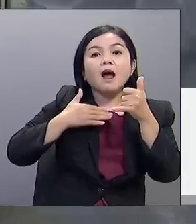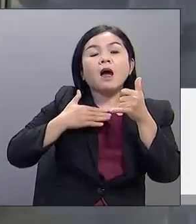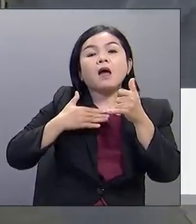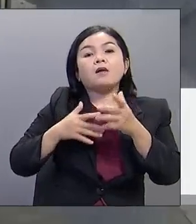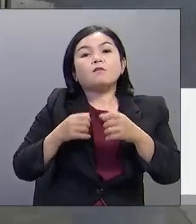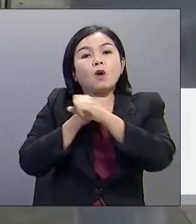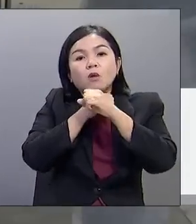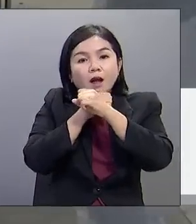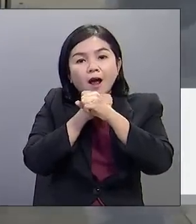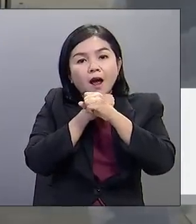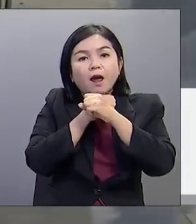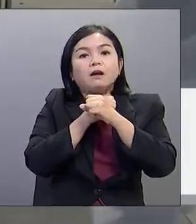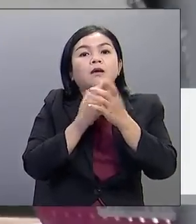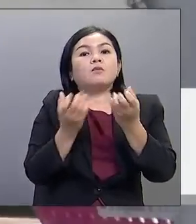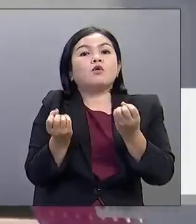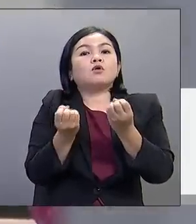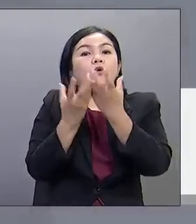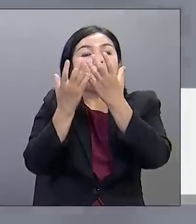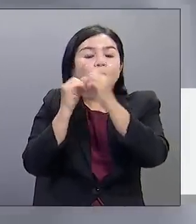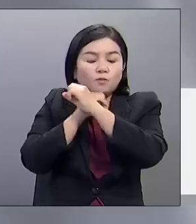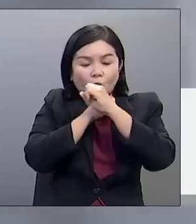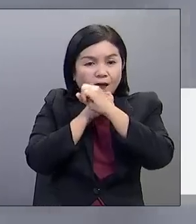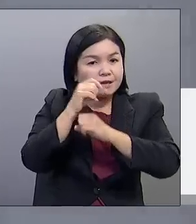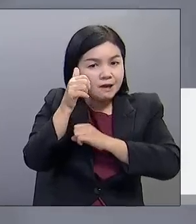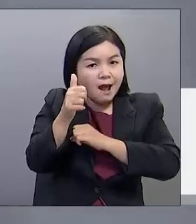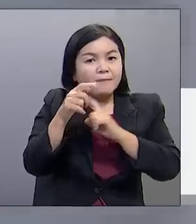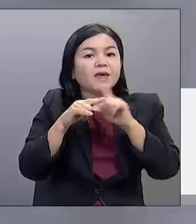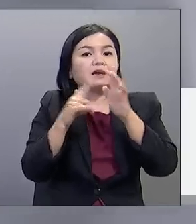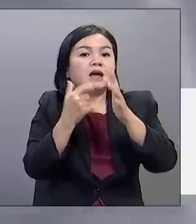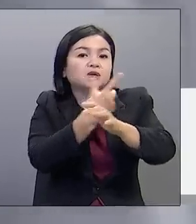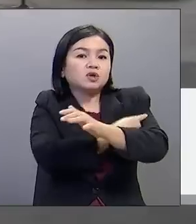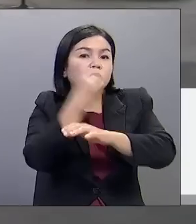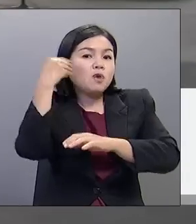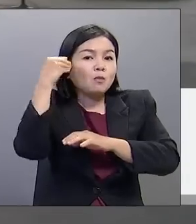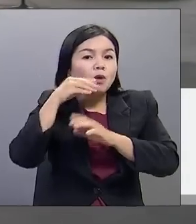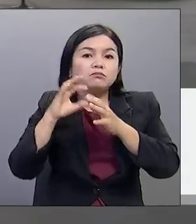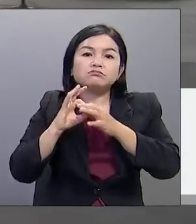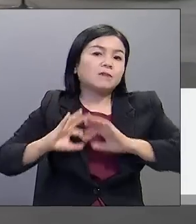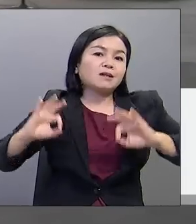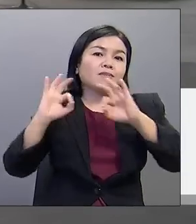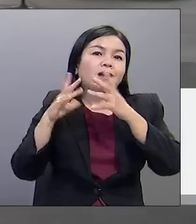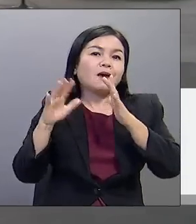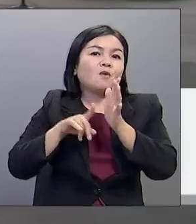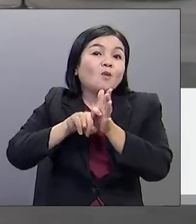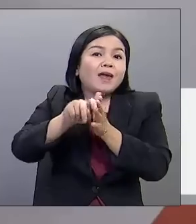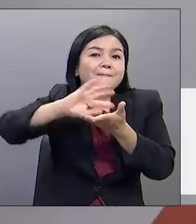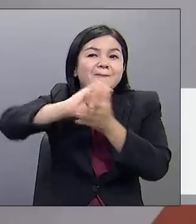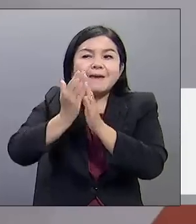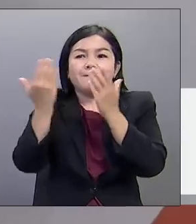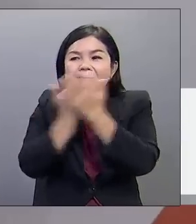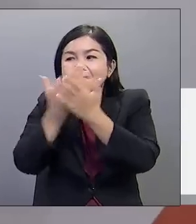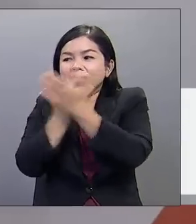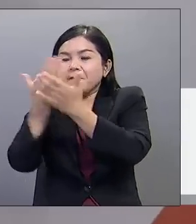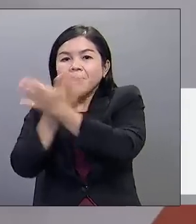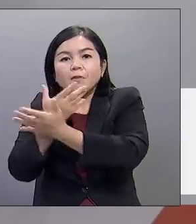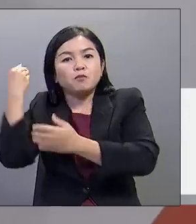มีประสิทธิภาพลดความรุนแรงของโรคได้ดีการฉีดวัคซีนบ่อยจะไม่จำเป็นไวรัสเองก็จะเปลี่ยนพันธุกรรมไปเรื่อยๆ